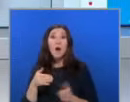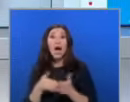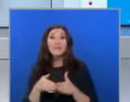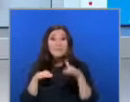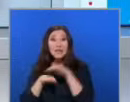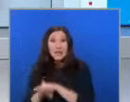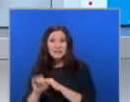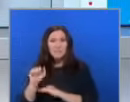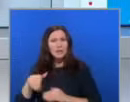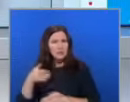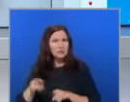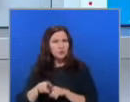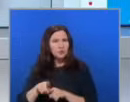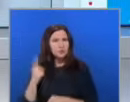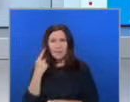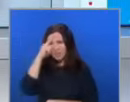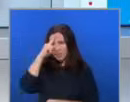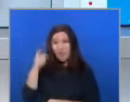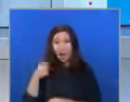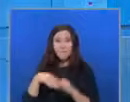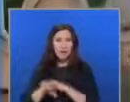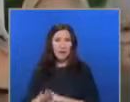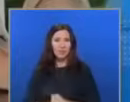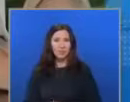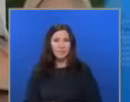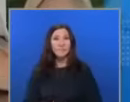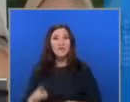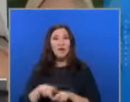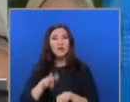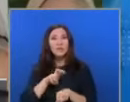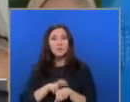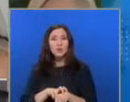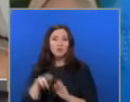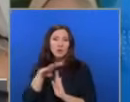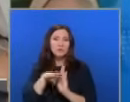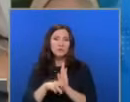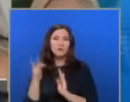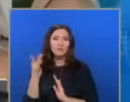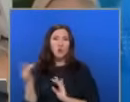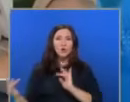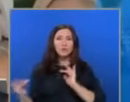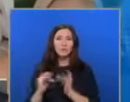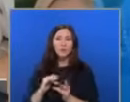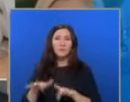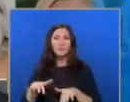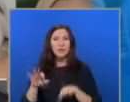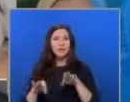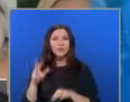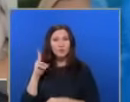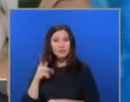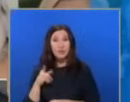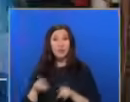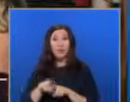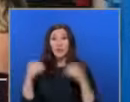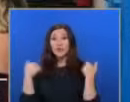партия, след като самата е имигрант. Иванка Димитрова се класира на втори тур на парламентарните избори във Франция